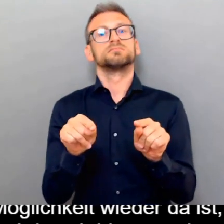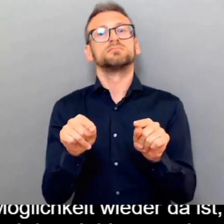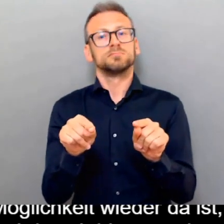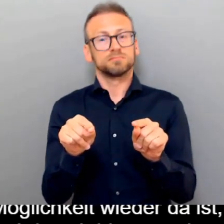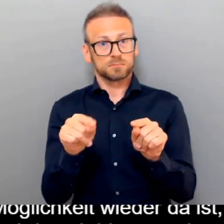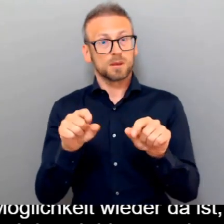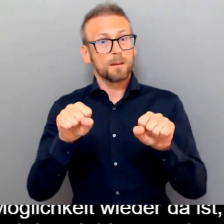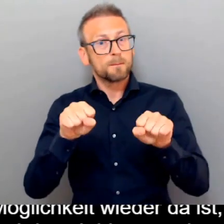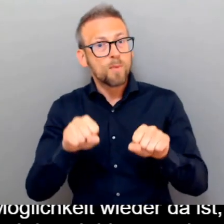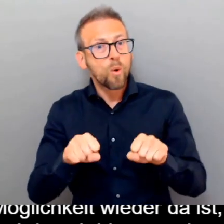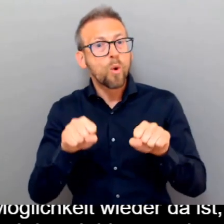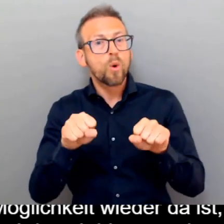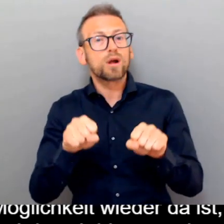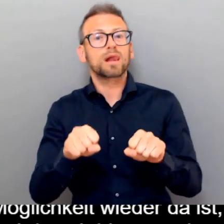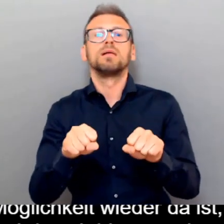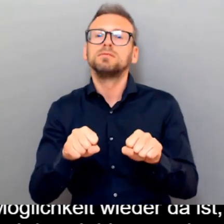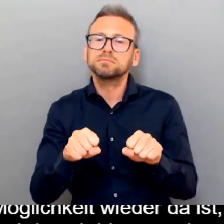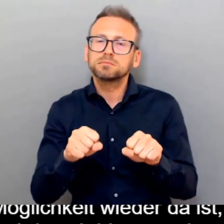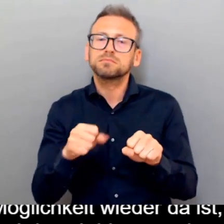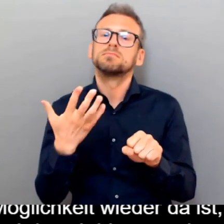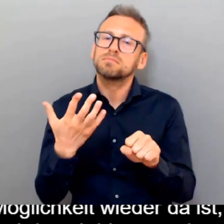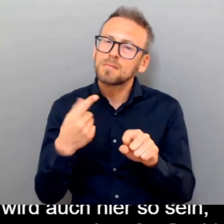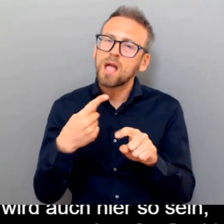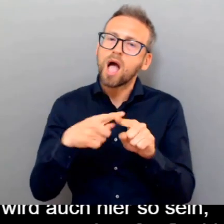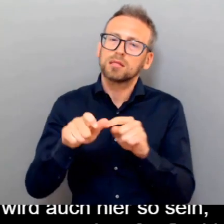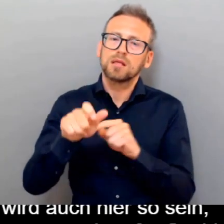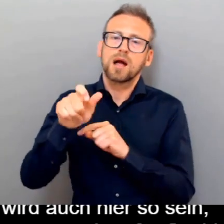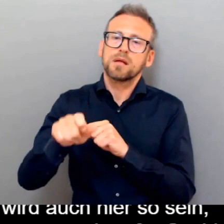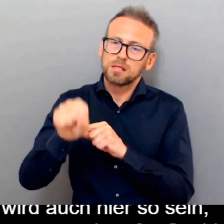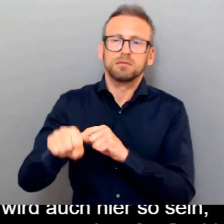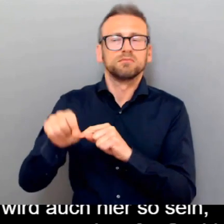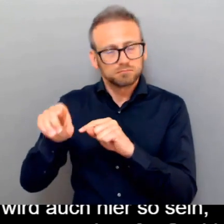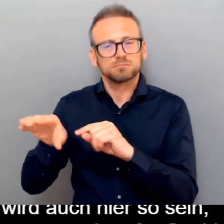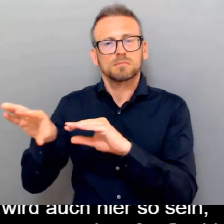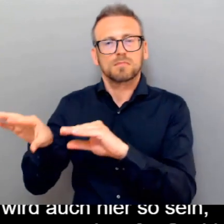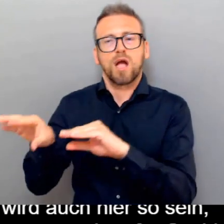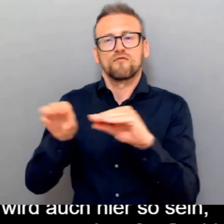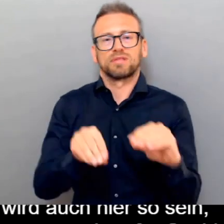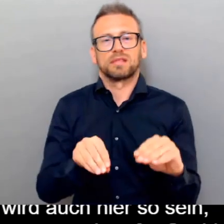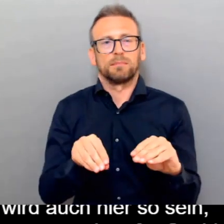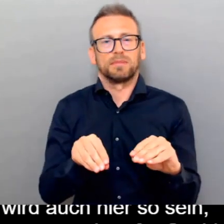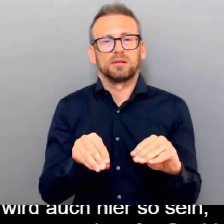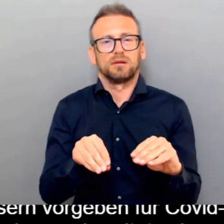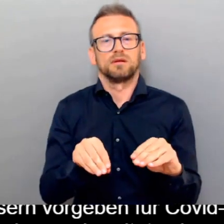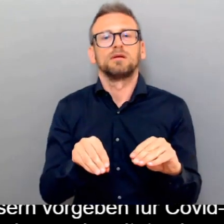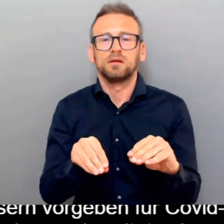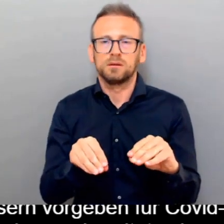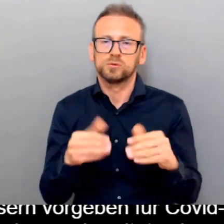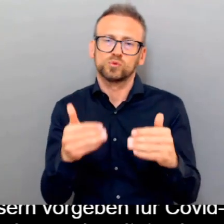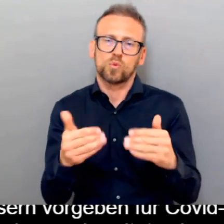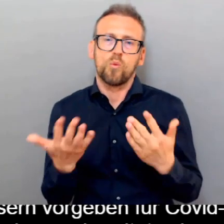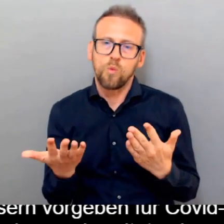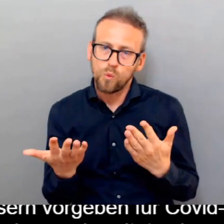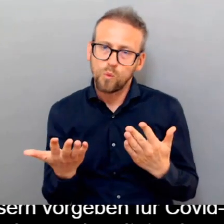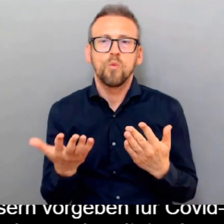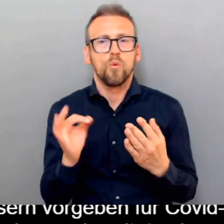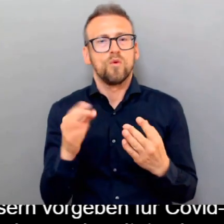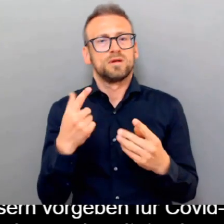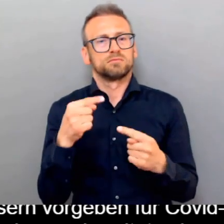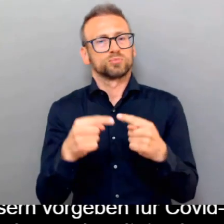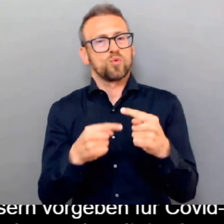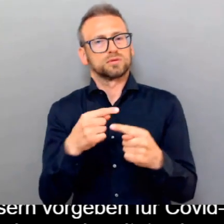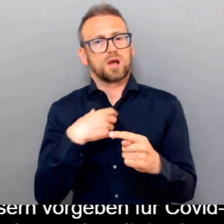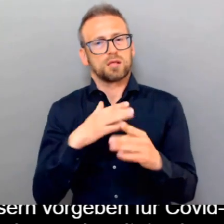frei zu halten, weil wir eben trotzdem vorbereitet sein wollen, wenn es zu einem Anstieg kommen könnte. Wenn